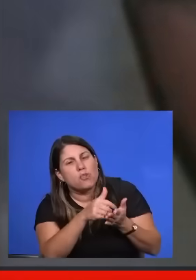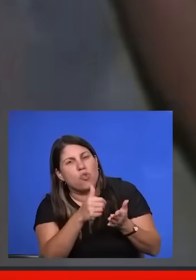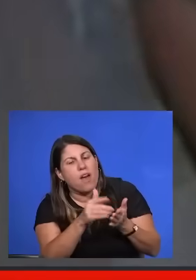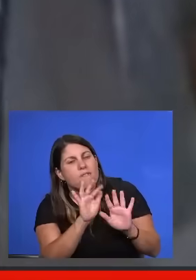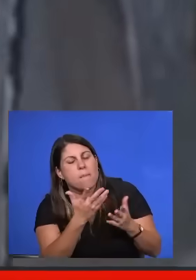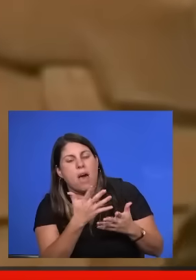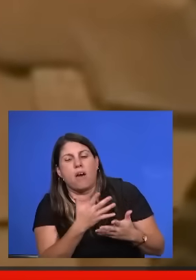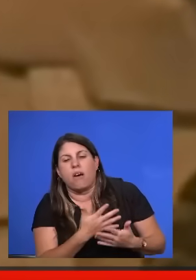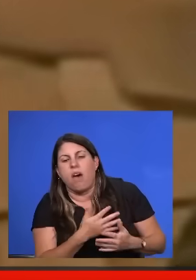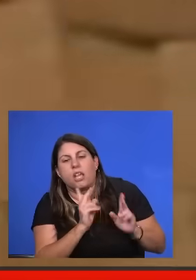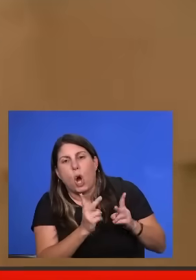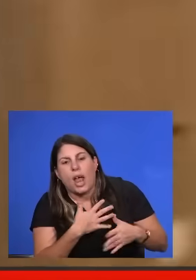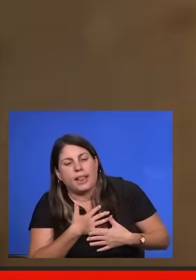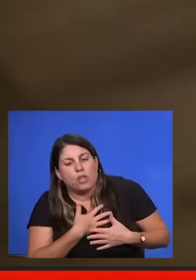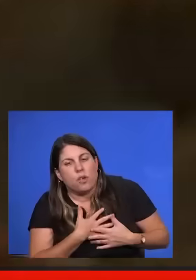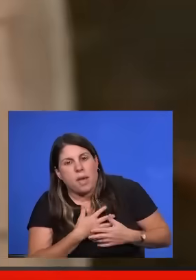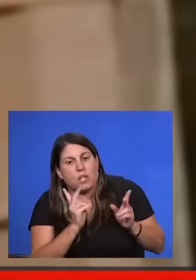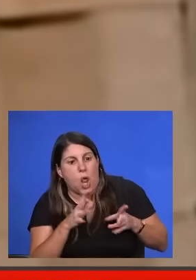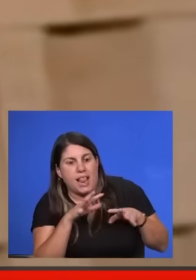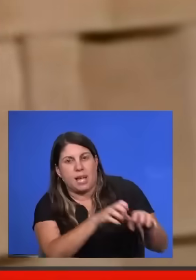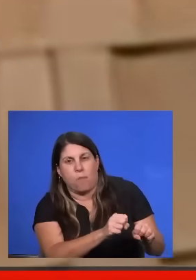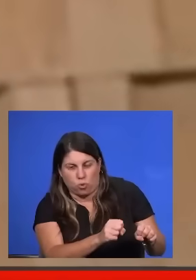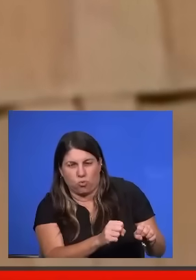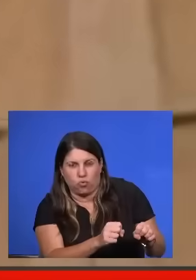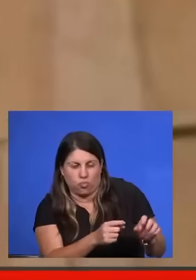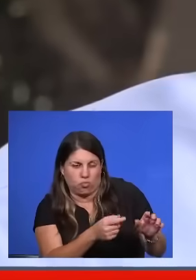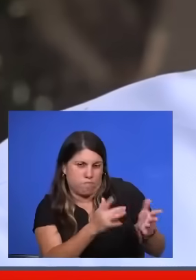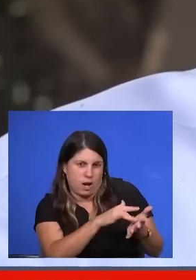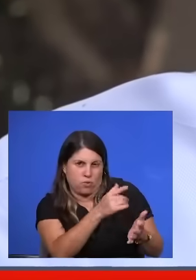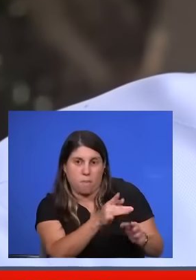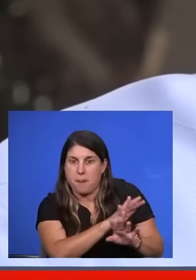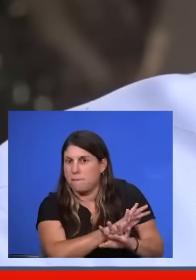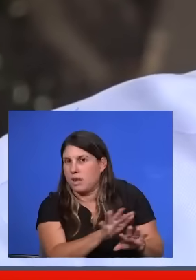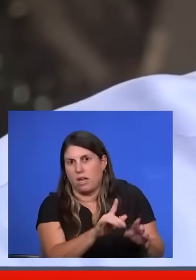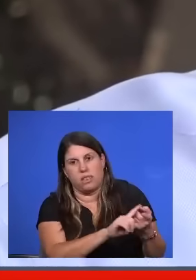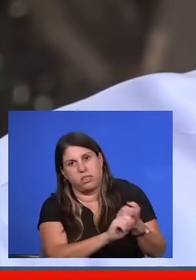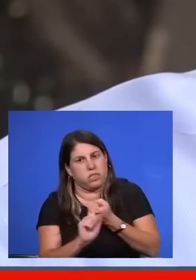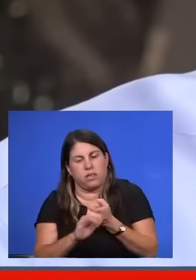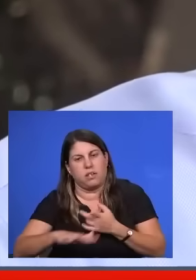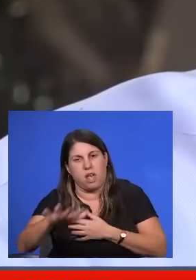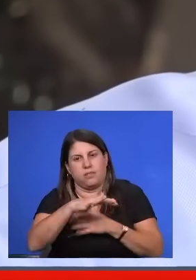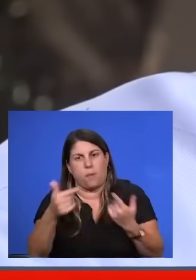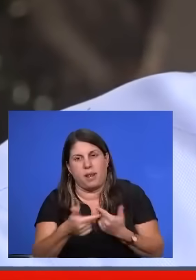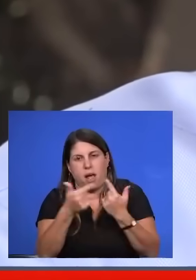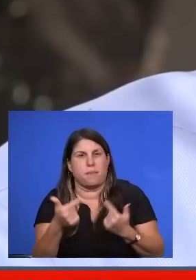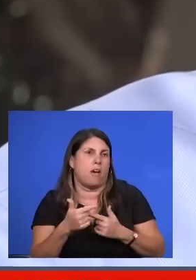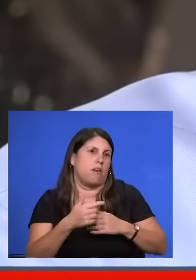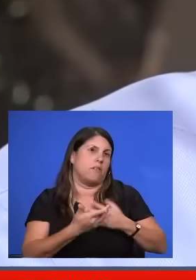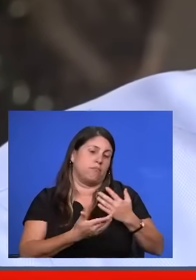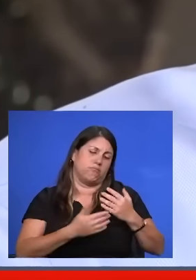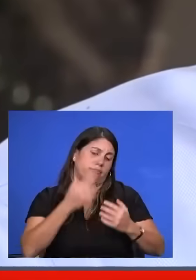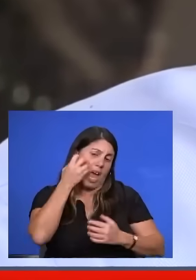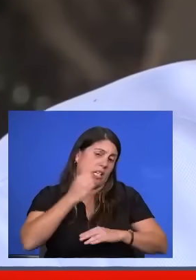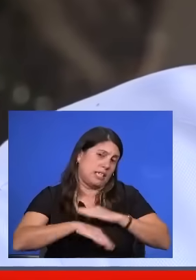והיכולת לכבוש יעד כזה בלי לגרור את האזור כולו למלחמה. נסראללה יכול לעלות מדרגה. יכול